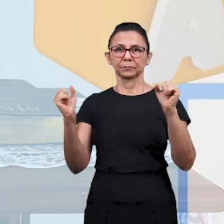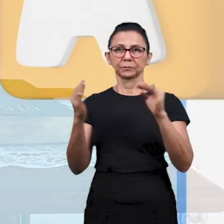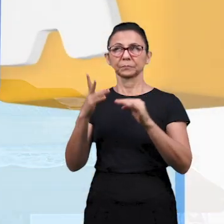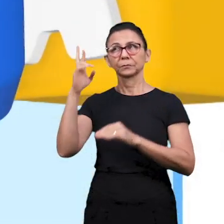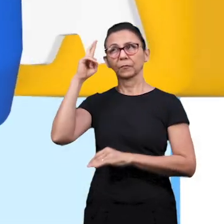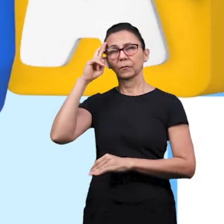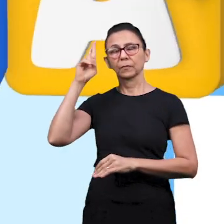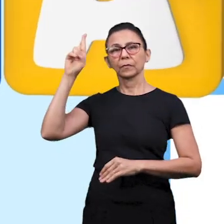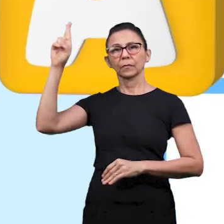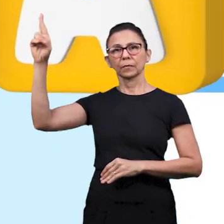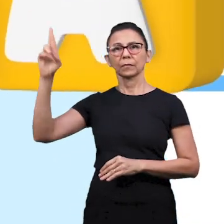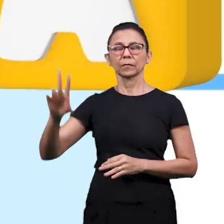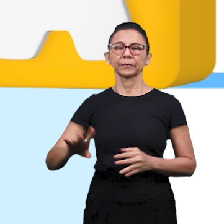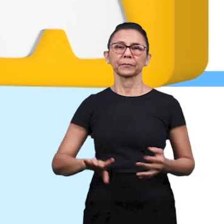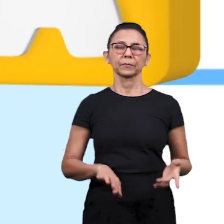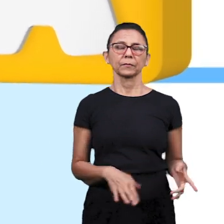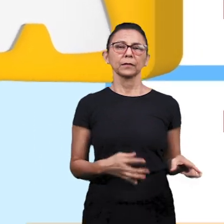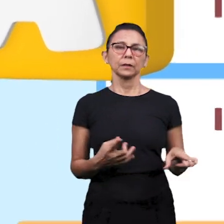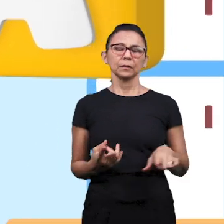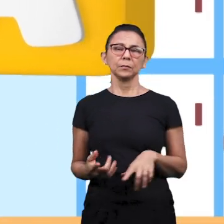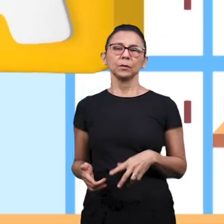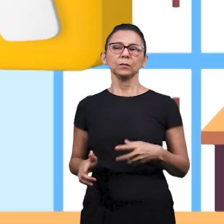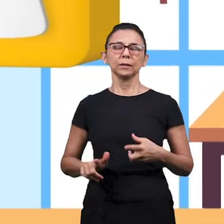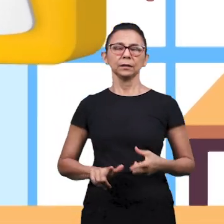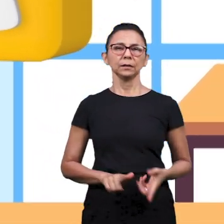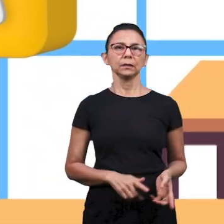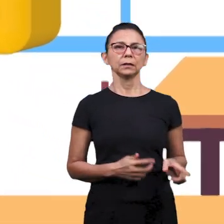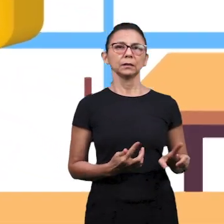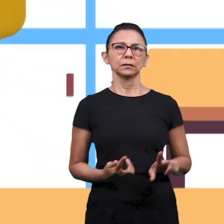«Прости меня, Господь».